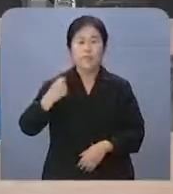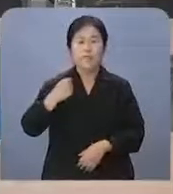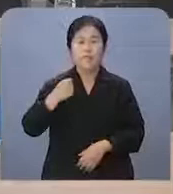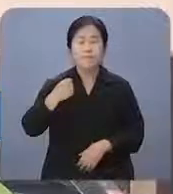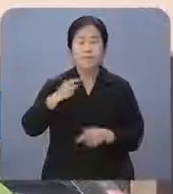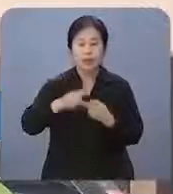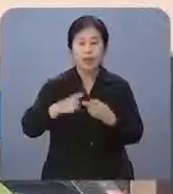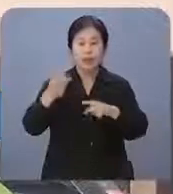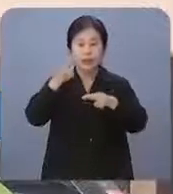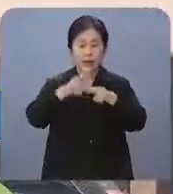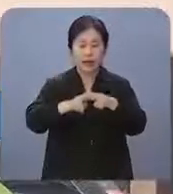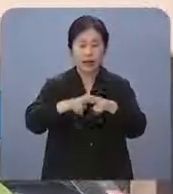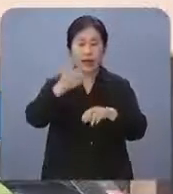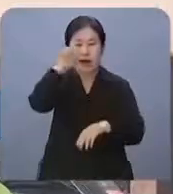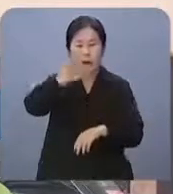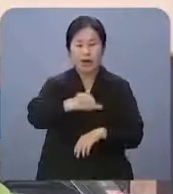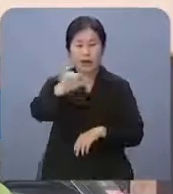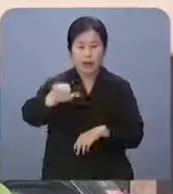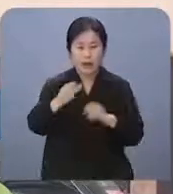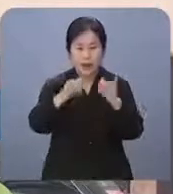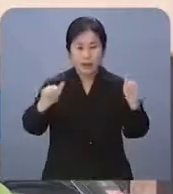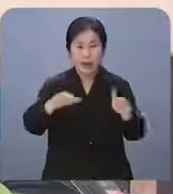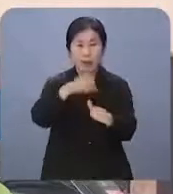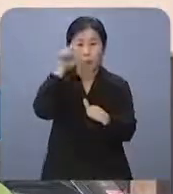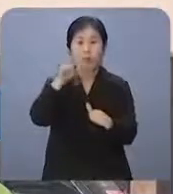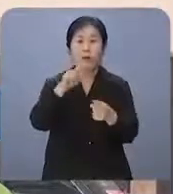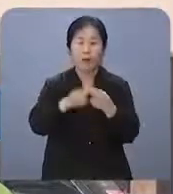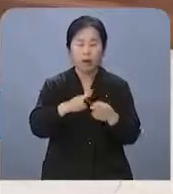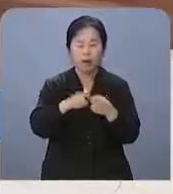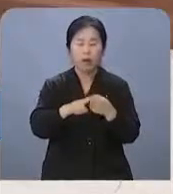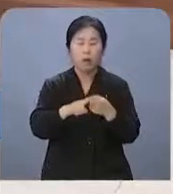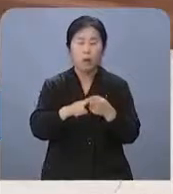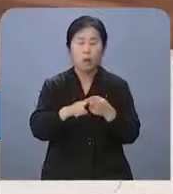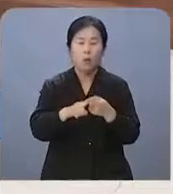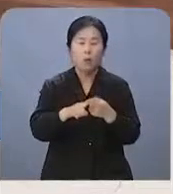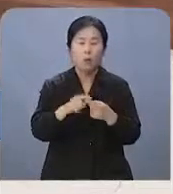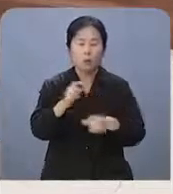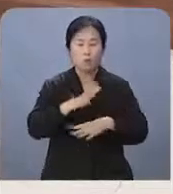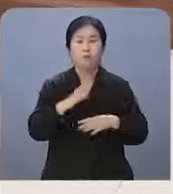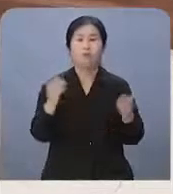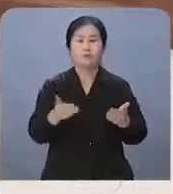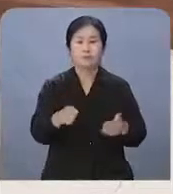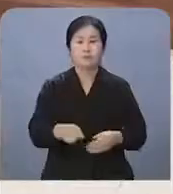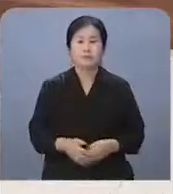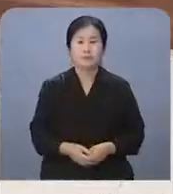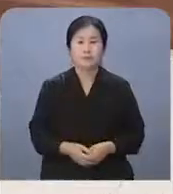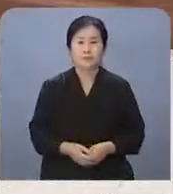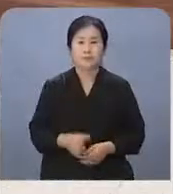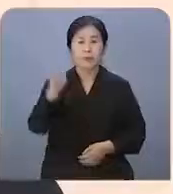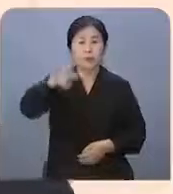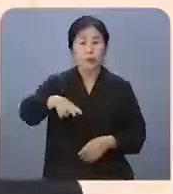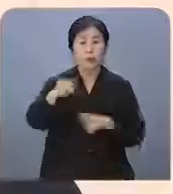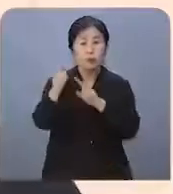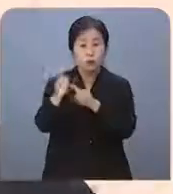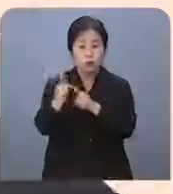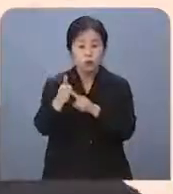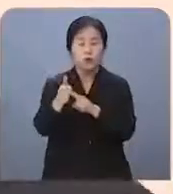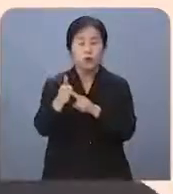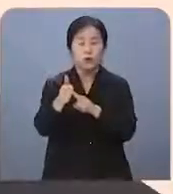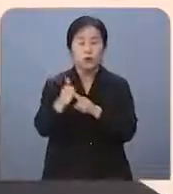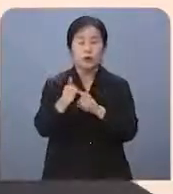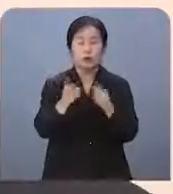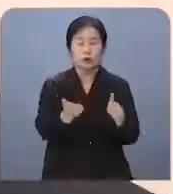giám một người châu Á được bổ nhiệm vào vị trí Bộ trưởng của cơ quan có lịch sử lâu đời và sức ảnh hưởng lớn như vậy là điều hết sức bất ngờ